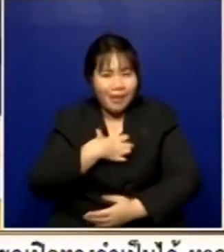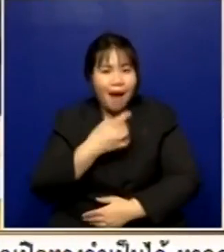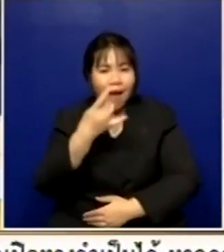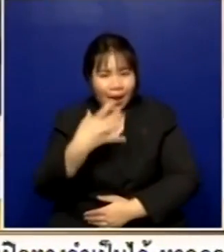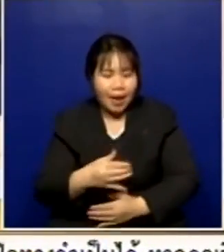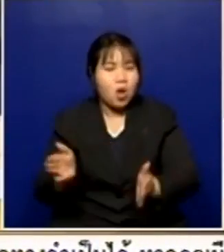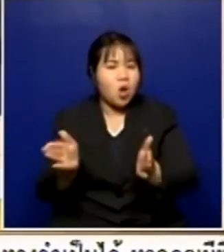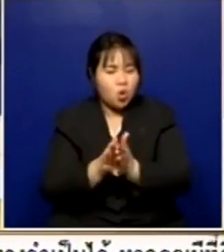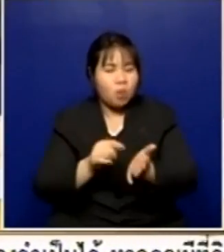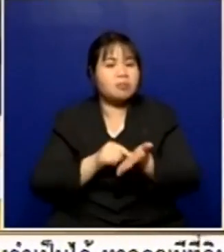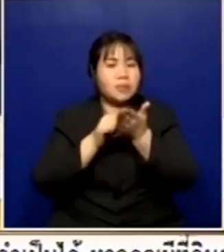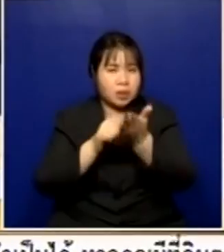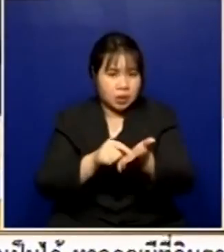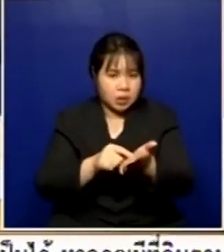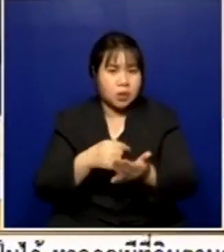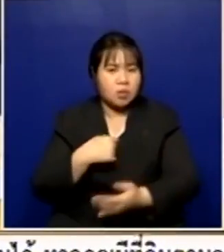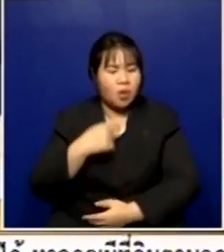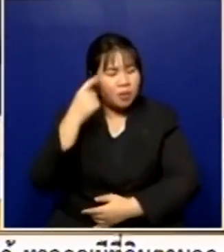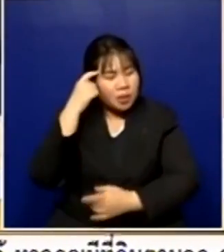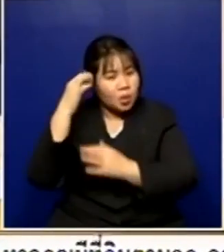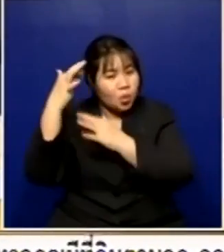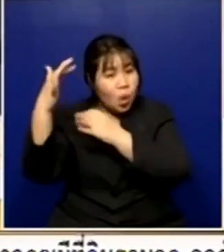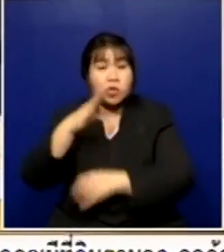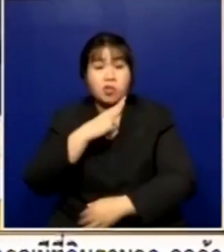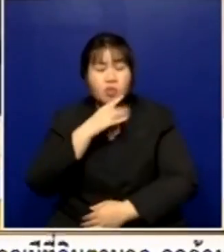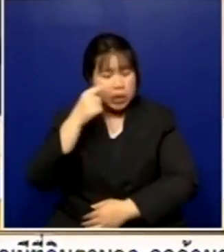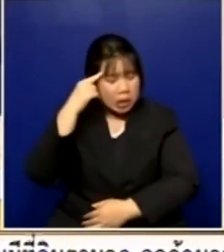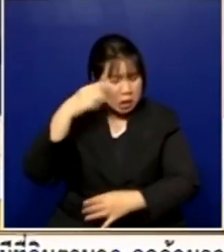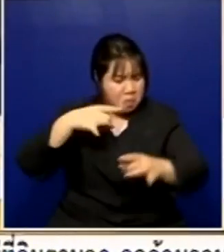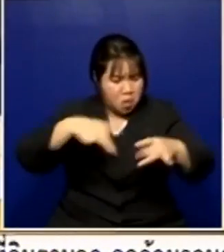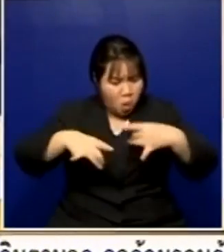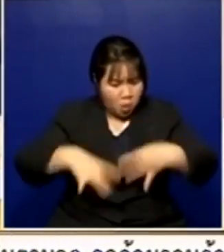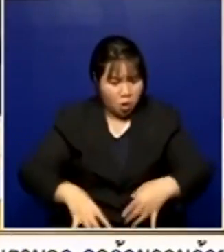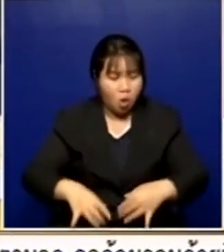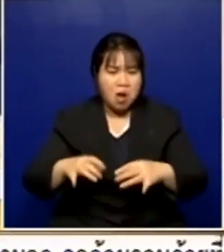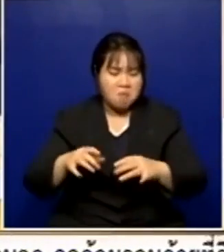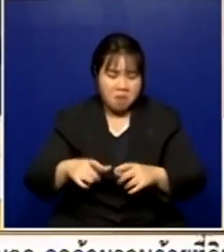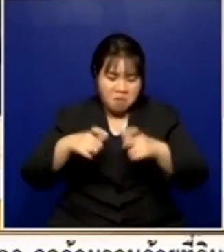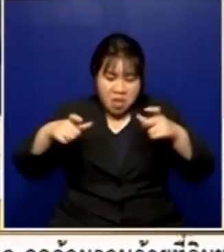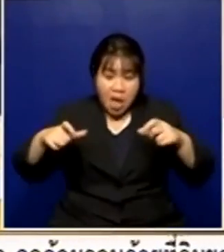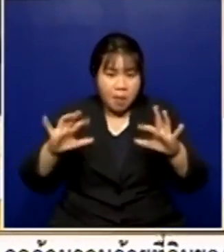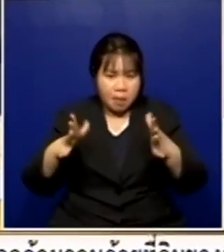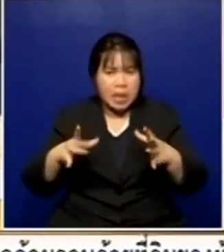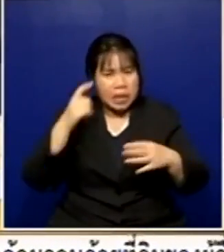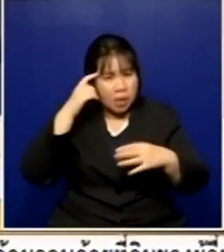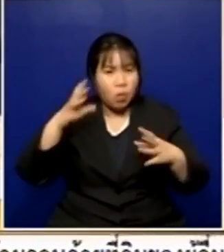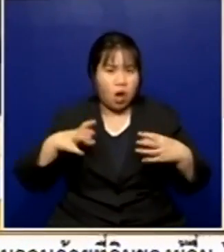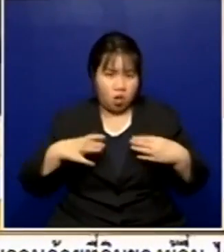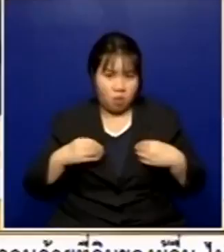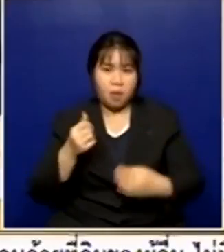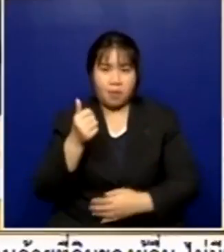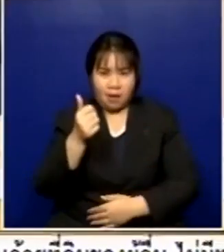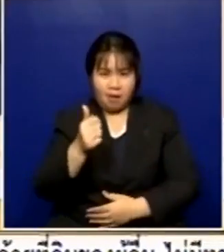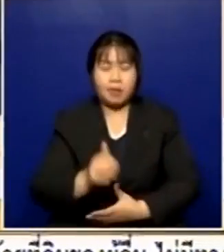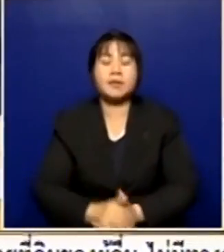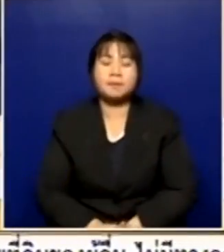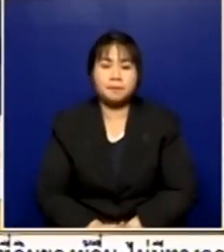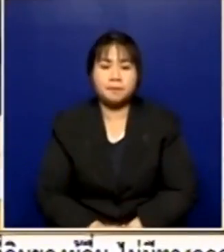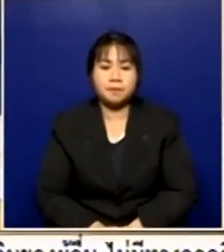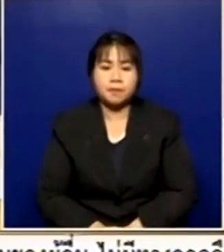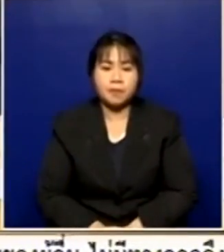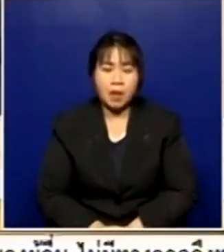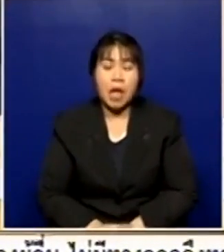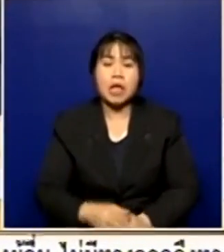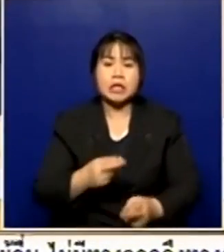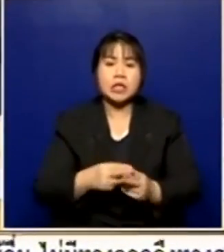เสนอมาเลยทีเดียวซึ่งผมหวังว่าท่านไม่ได้เห็นค้าในหลักการใหญ่ๆเราก็น่าจะรับกันได้นะครับท่านสว